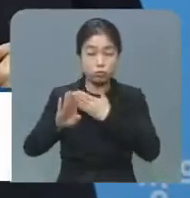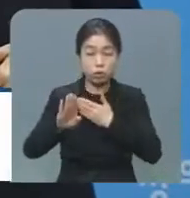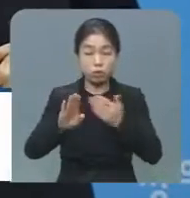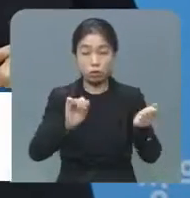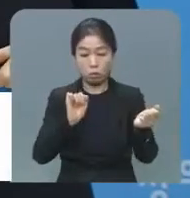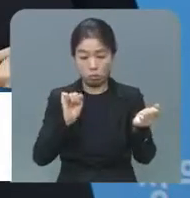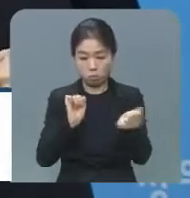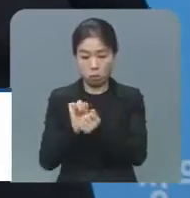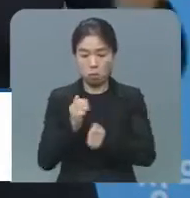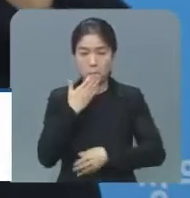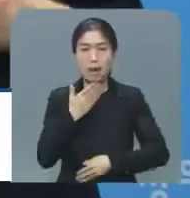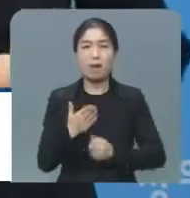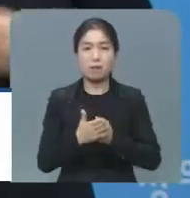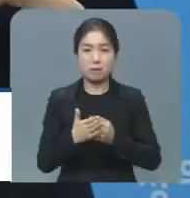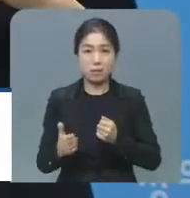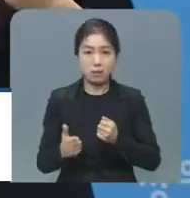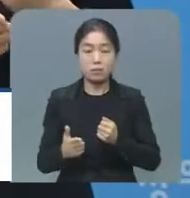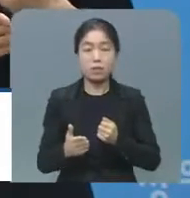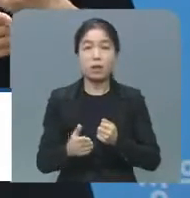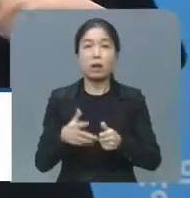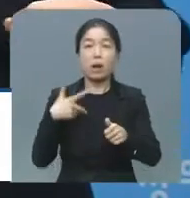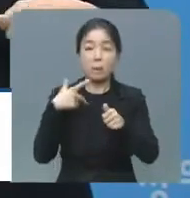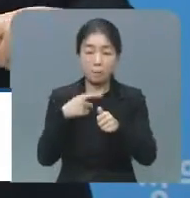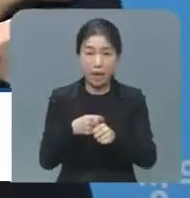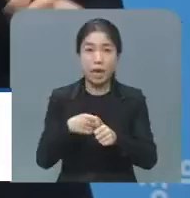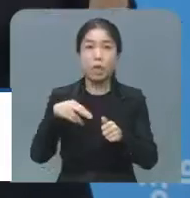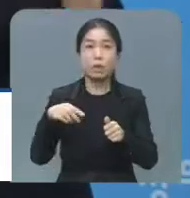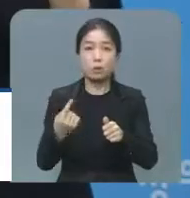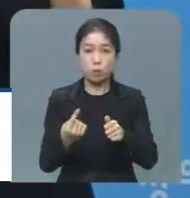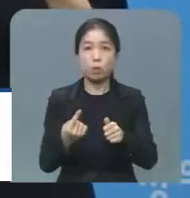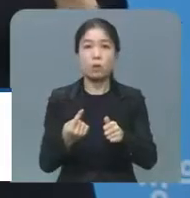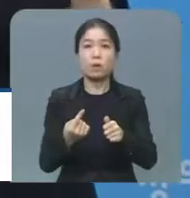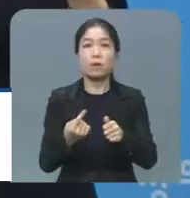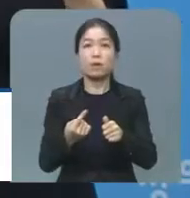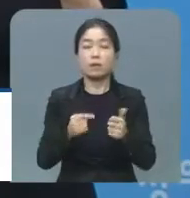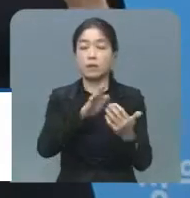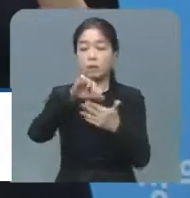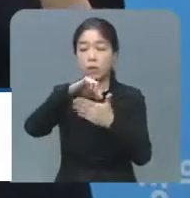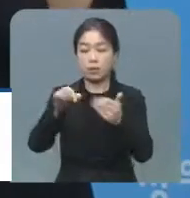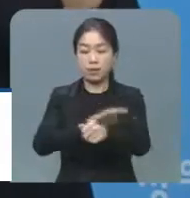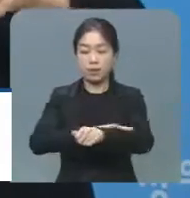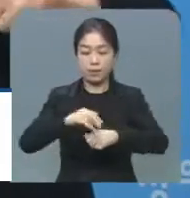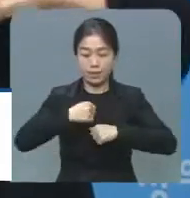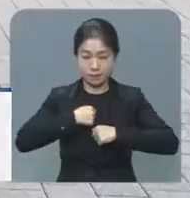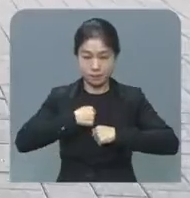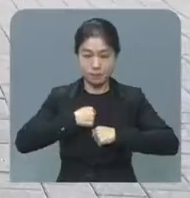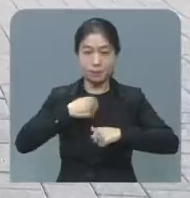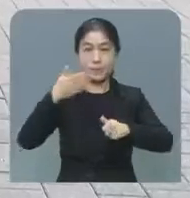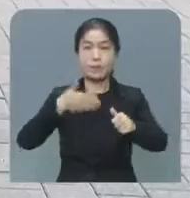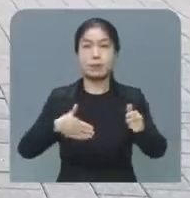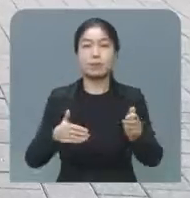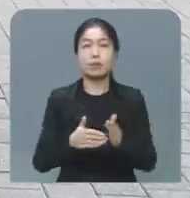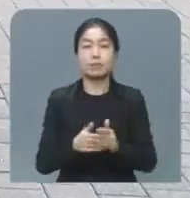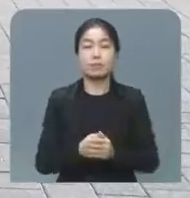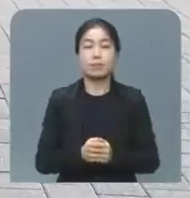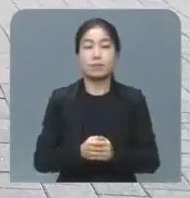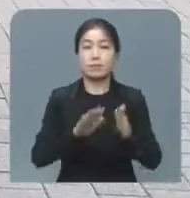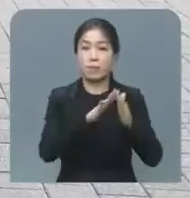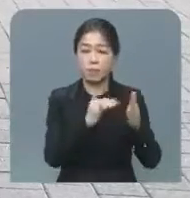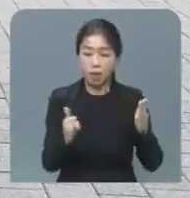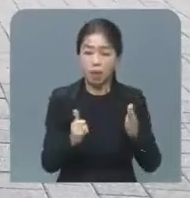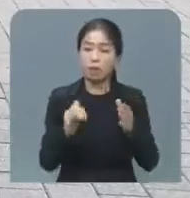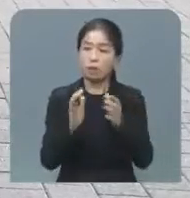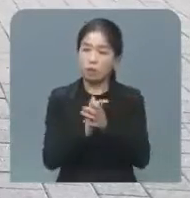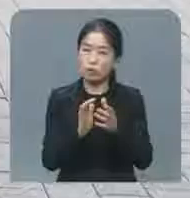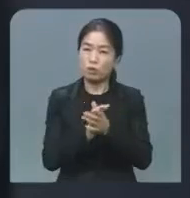있다는 것을 명심하셔야 서 접종 하였더라도 프랑스 즉 준수는 철저히 해 주실 것에 가족과 지인을